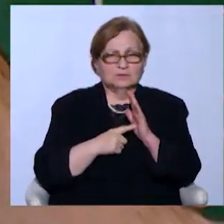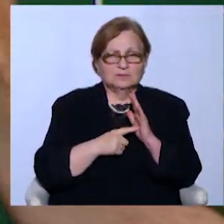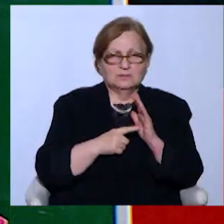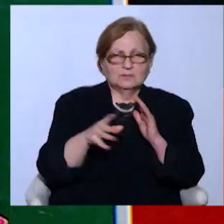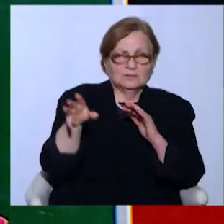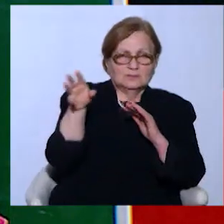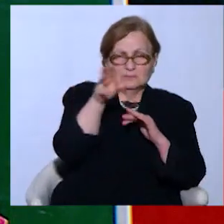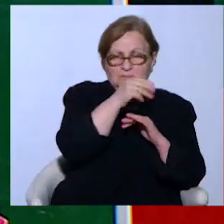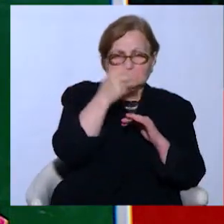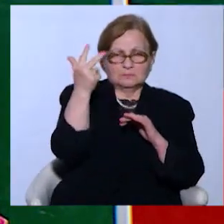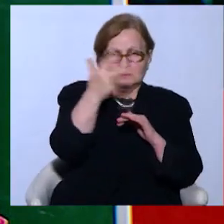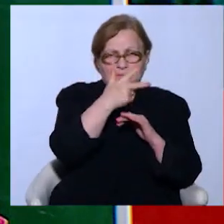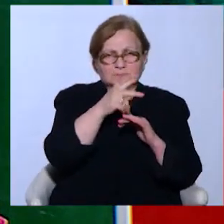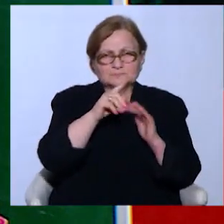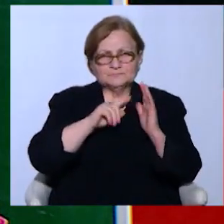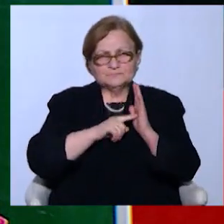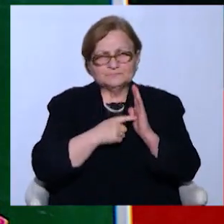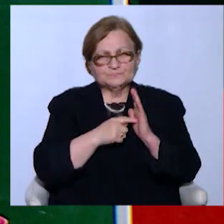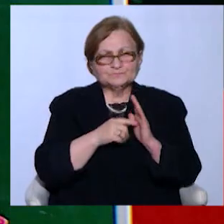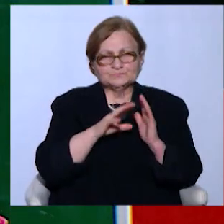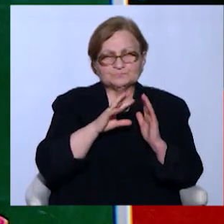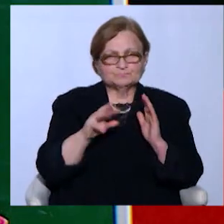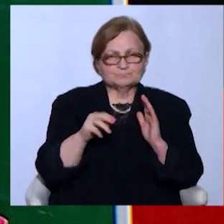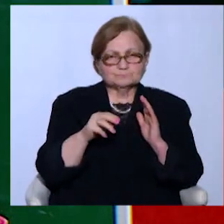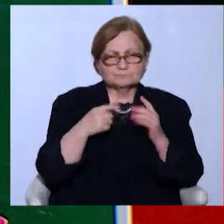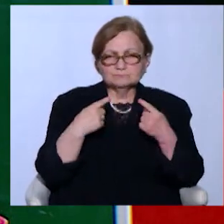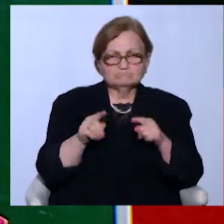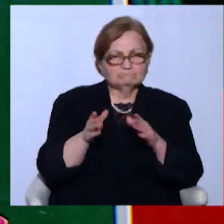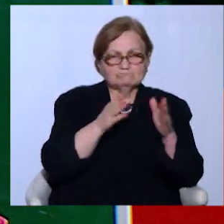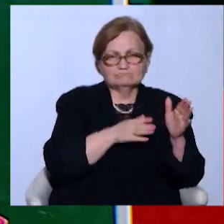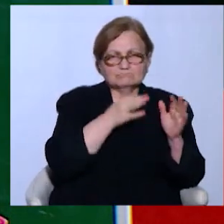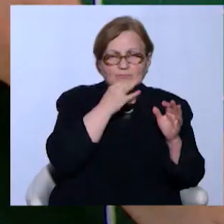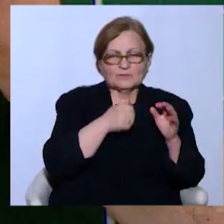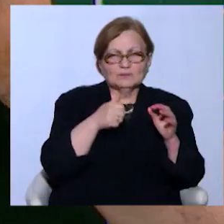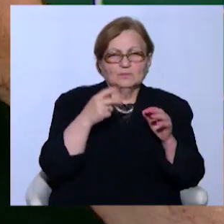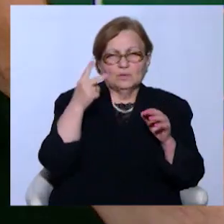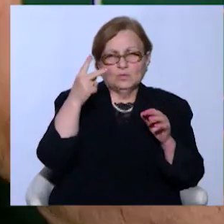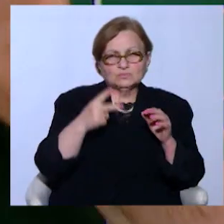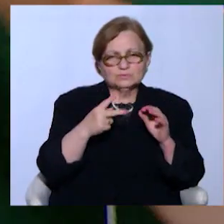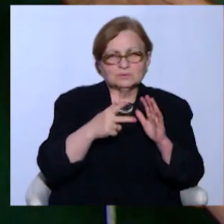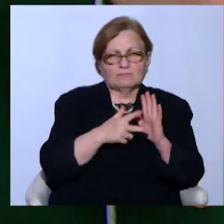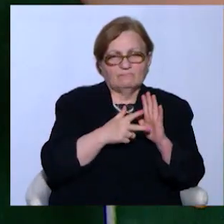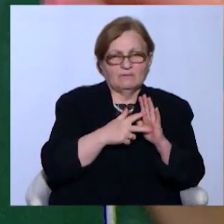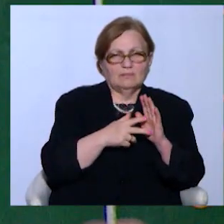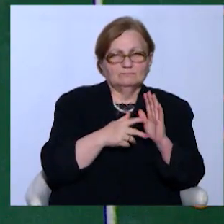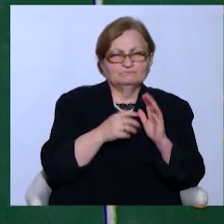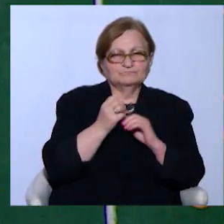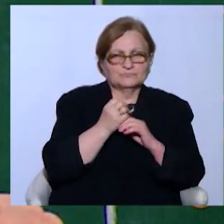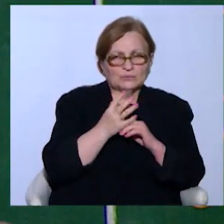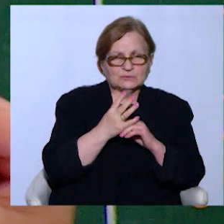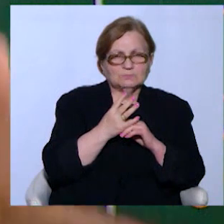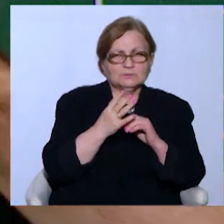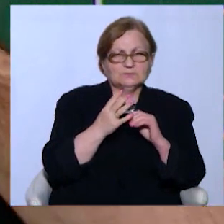არ მოურჩები, სანამ თითოეულ რიცხვს 2-ზე არ გავამრავლებ, არ გადავდივარ 3-იანზე. დავიწყეთ. 2-ჯერ 4 8, 2-ჯერ